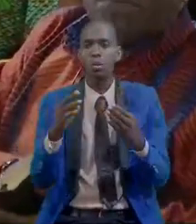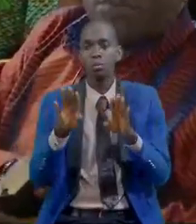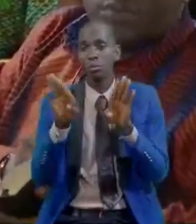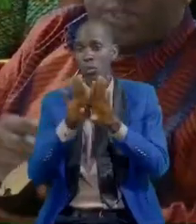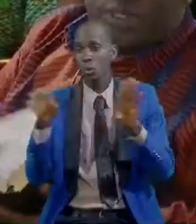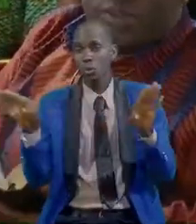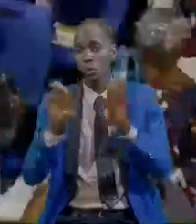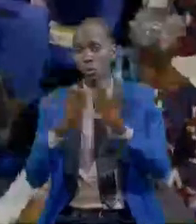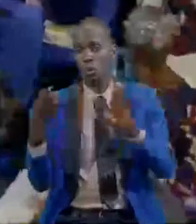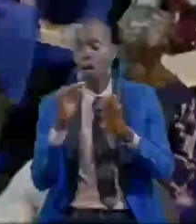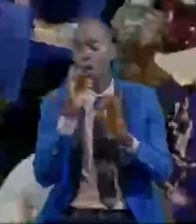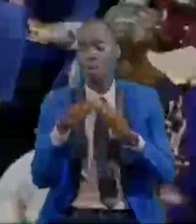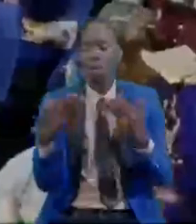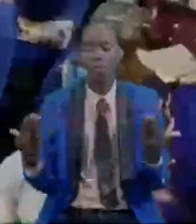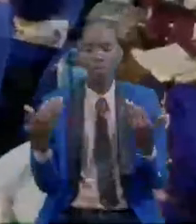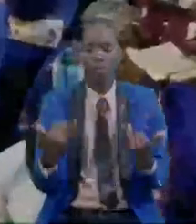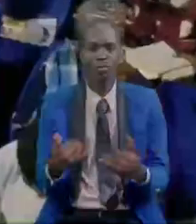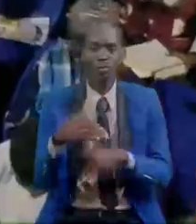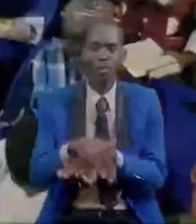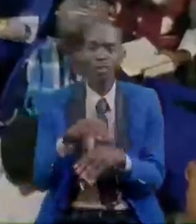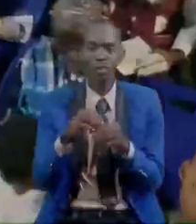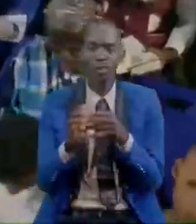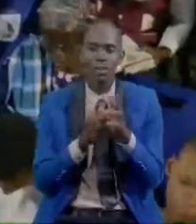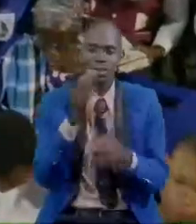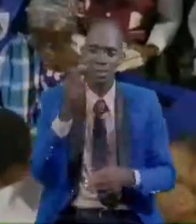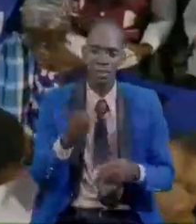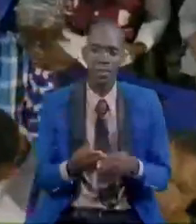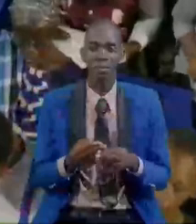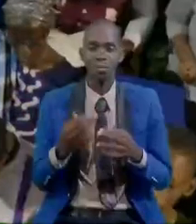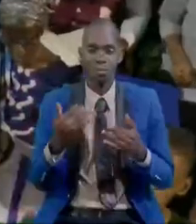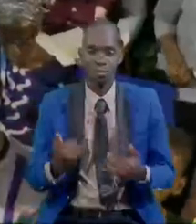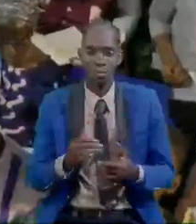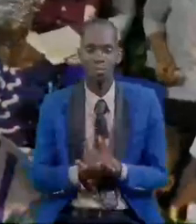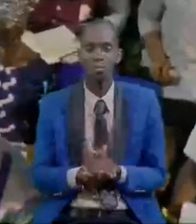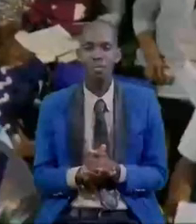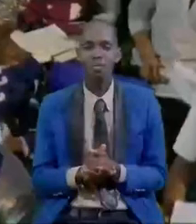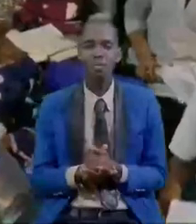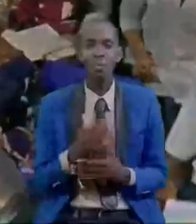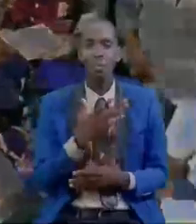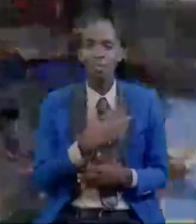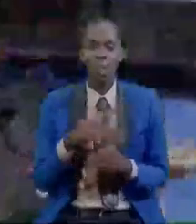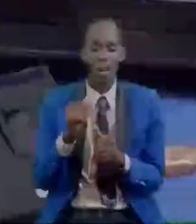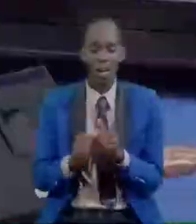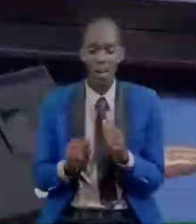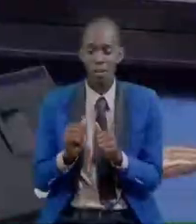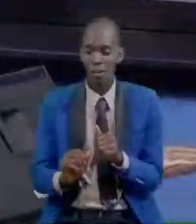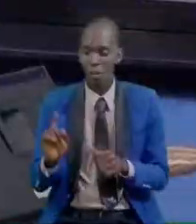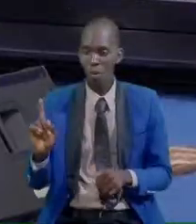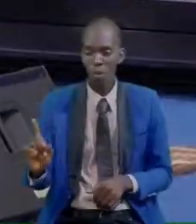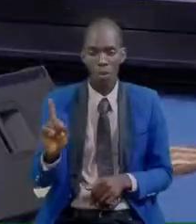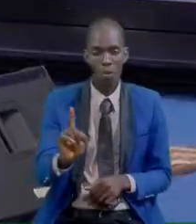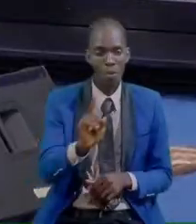au nom de Jésus. Voyons ce dernier, voyez là où nous sommes. Et voici là où nous avons les liens